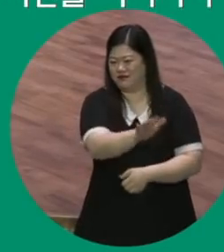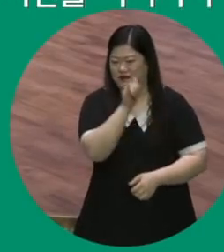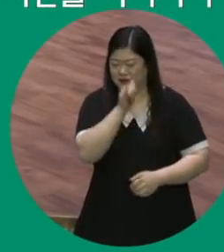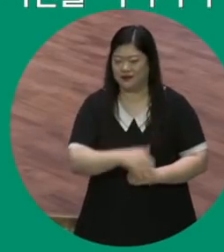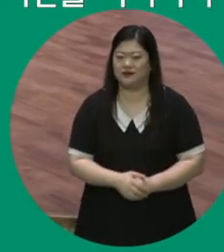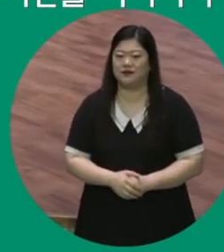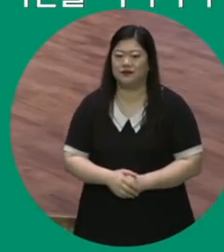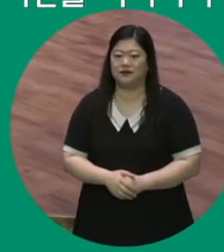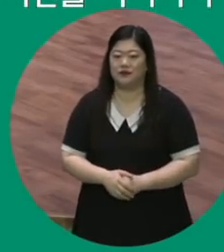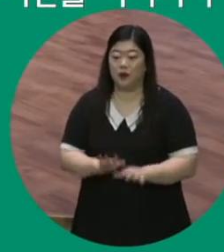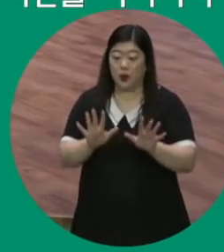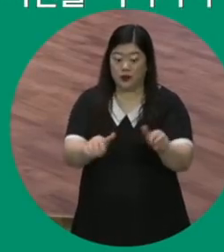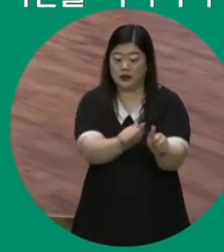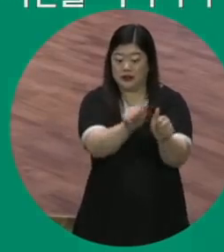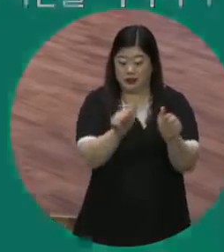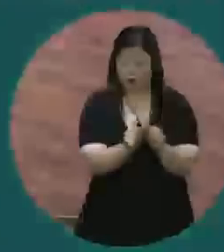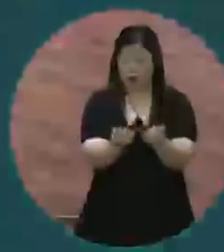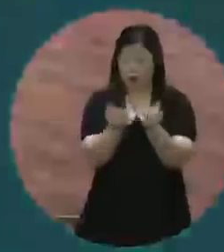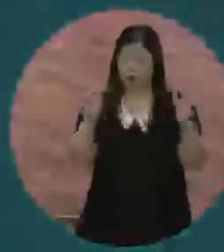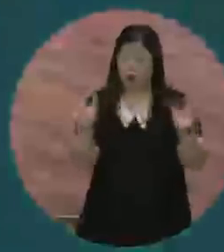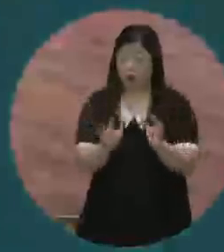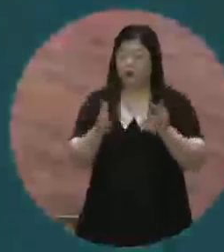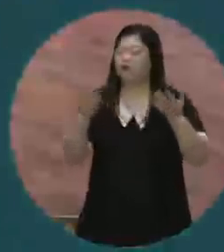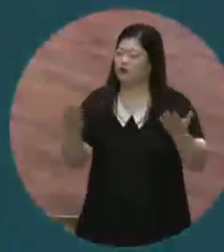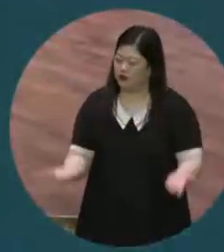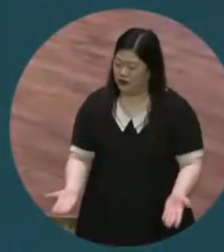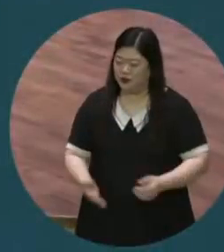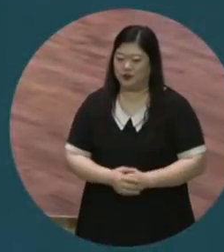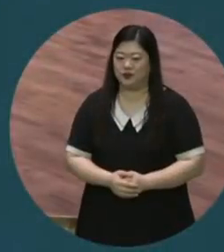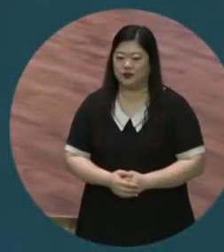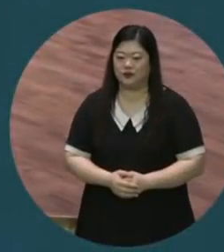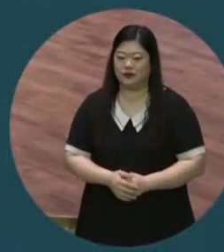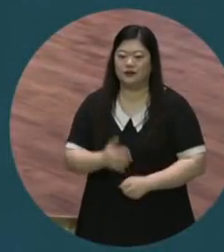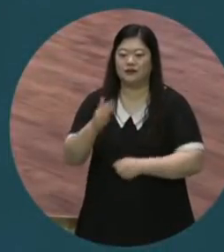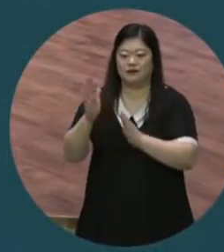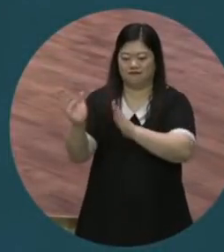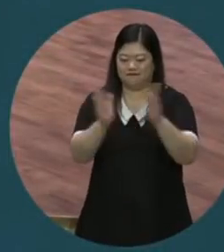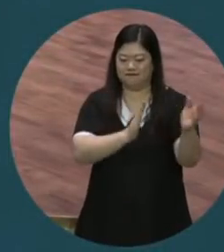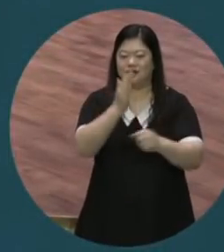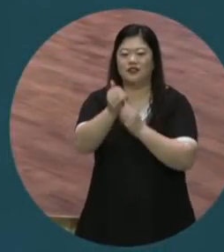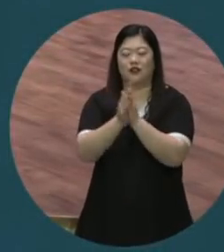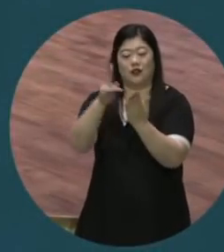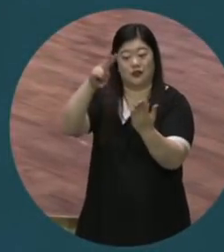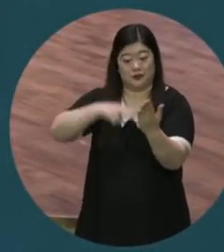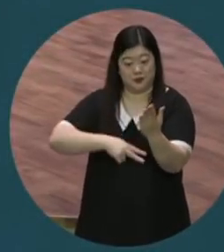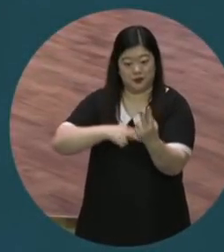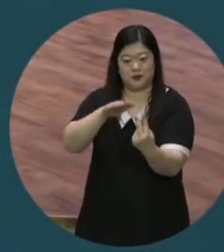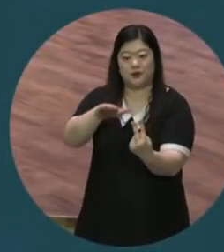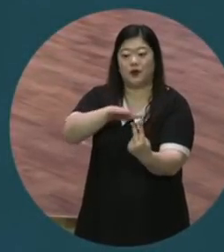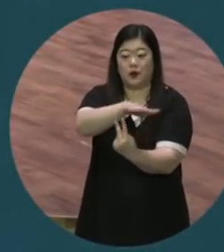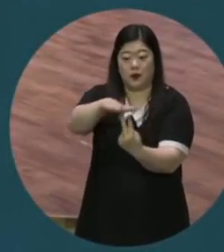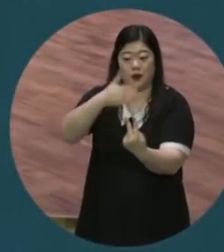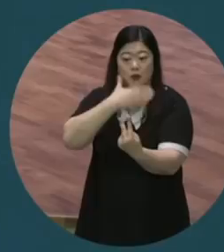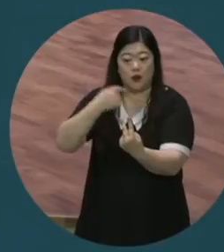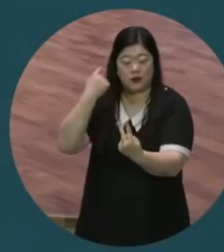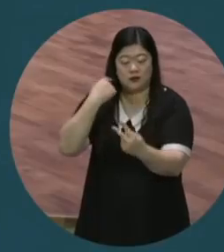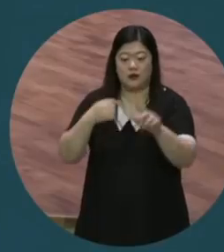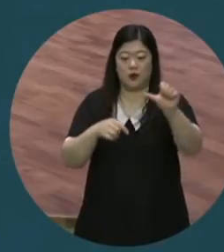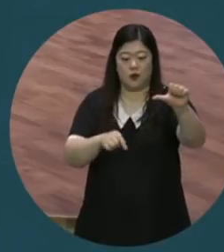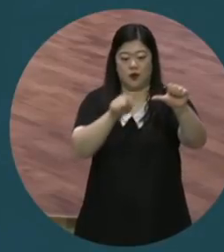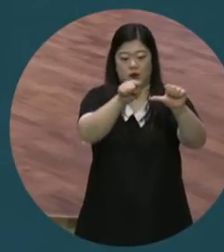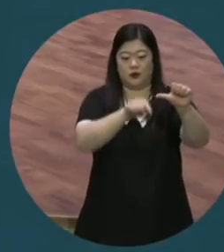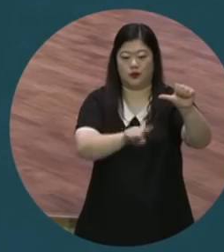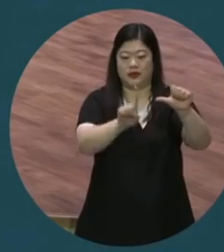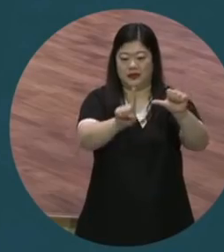모임은 휴강합니다. 나머지 광고는 주보를 참고해 주시고 오늘 은혜받고 성취될 하나님의 말씀은 요한복음 5장 1절에서